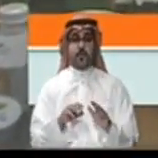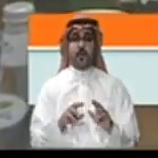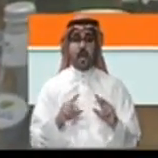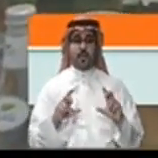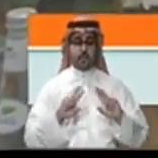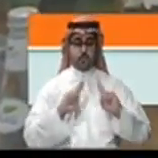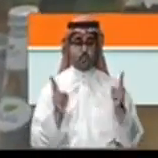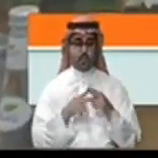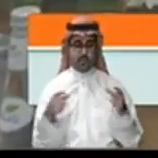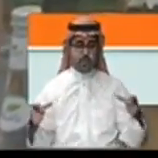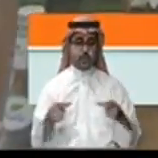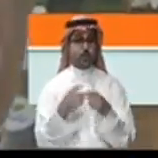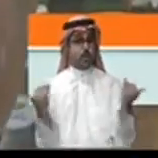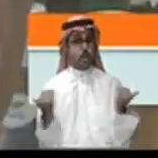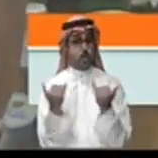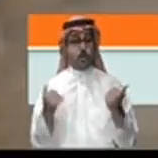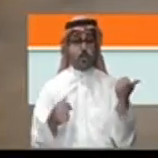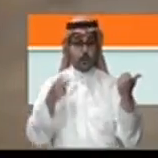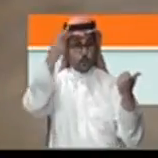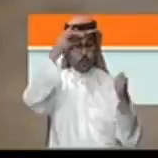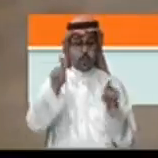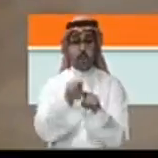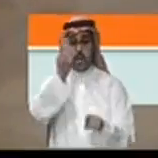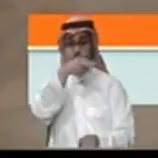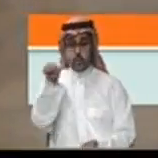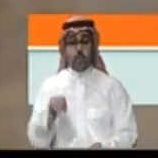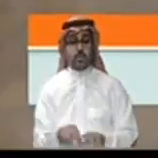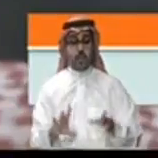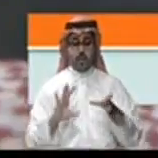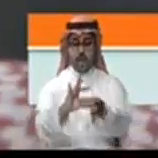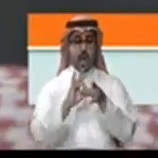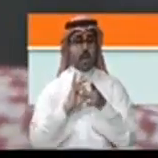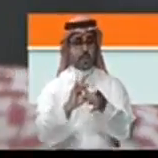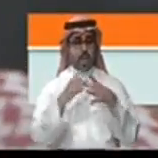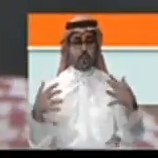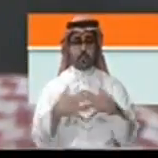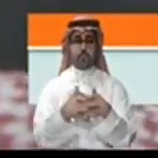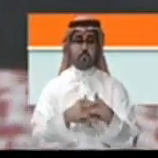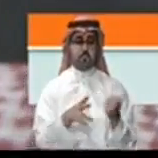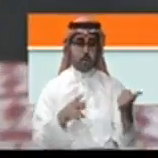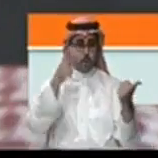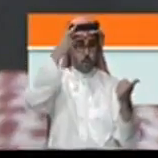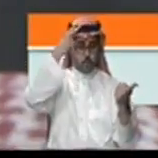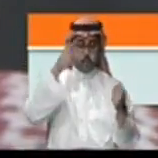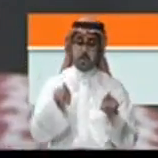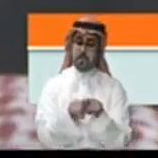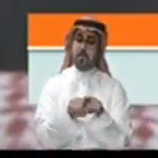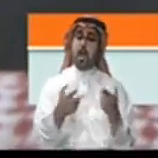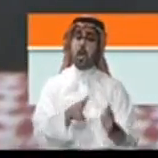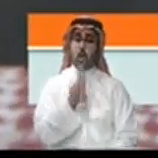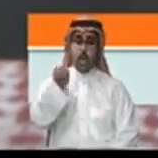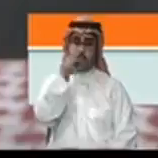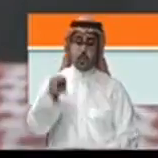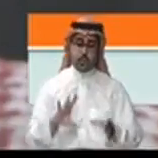من المباحثات السياسية الدورية بين البلدين، جرى خلالها استعراض علاقات التعاون المشترك بين البلدين وسبل تعزيزها